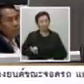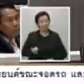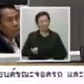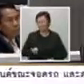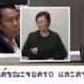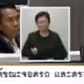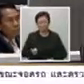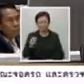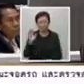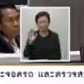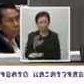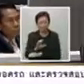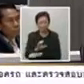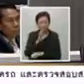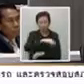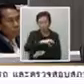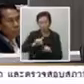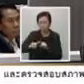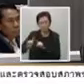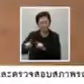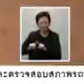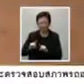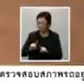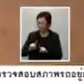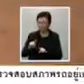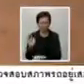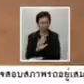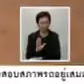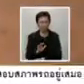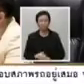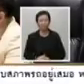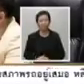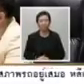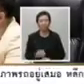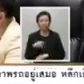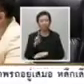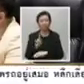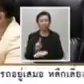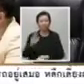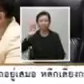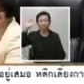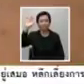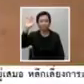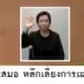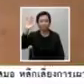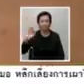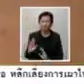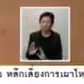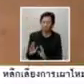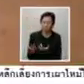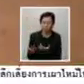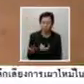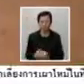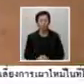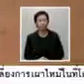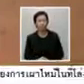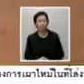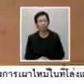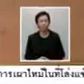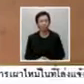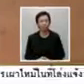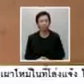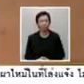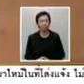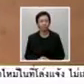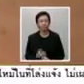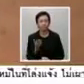ารถมีผลบังคับใช้กับทุกองค์กรได้นะครับท่านประธาน ท่านประธานคะ เดี๋ยวนะครับคุณปรินาท่านสุทิน